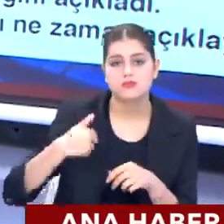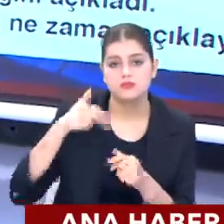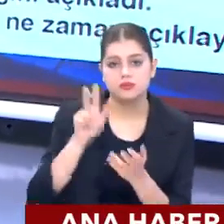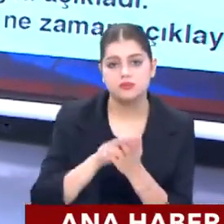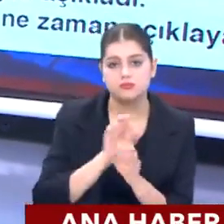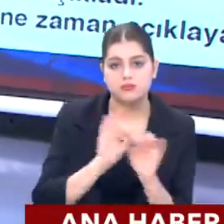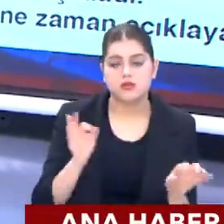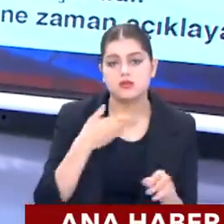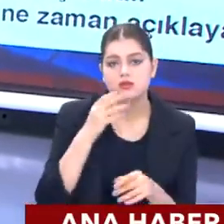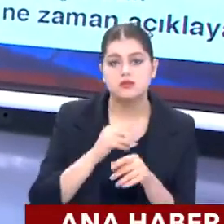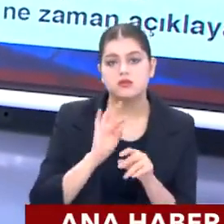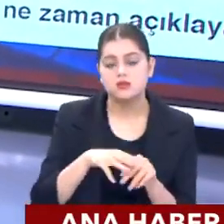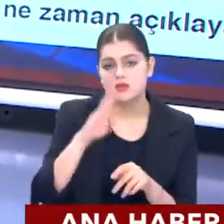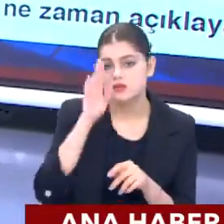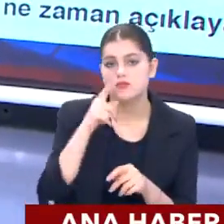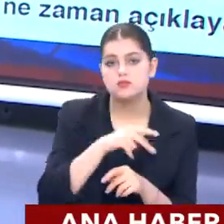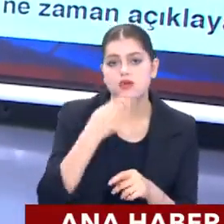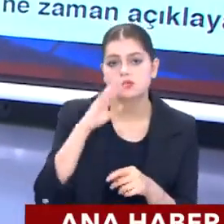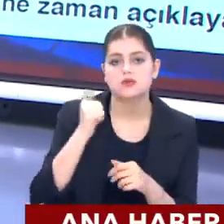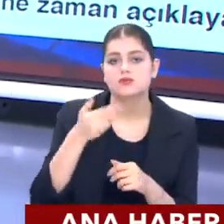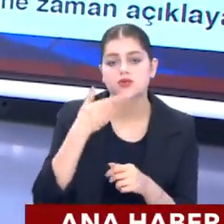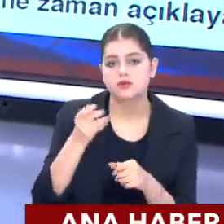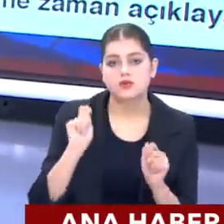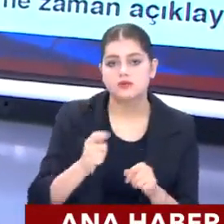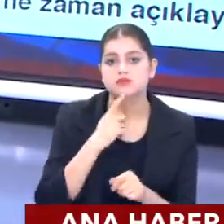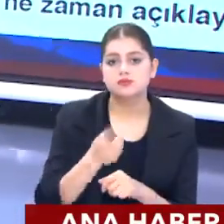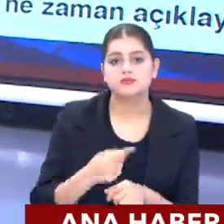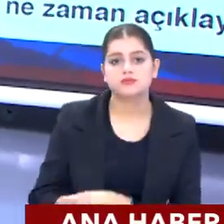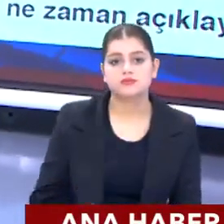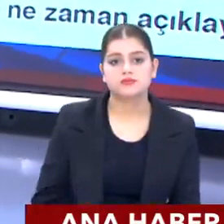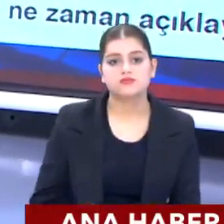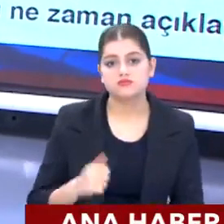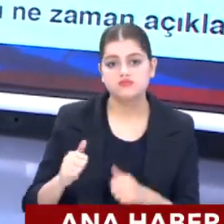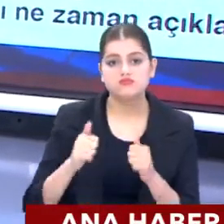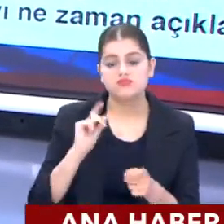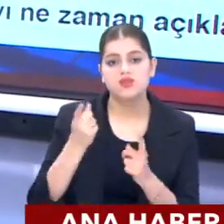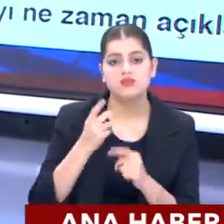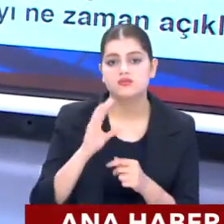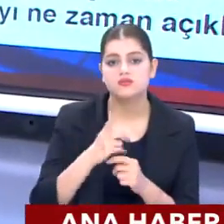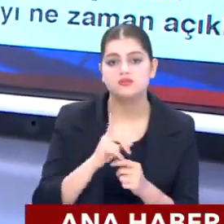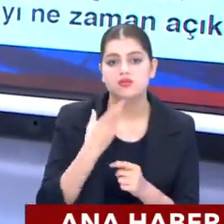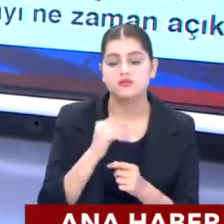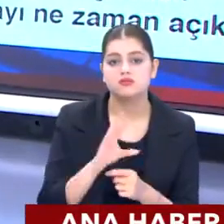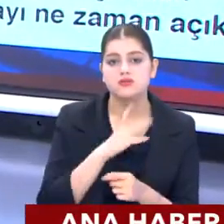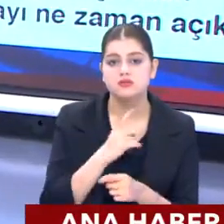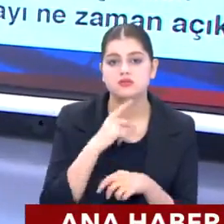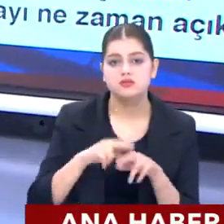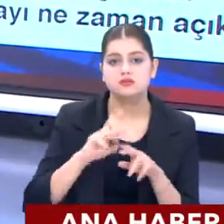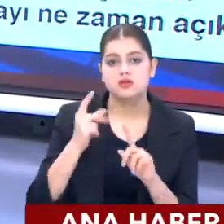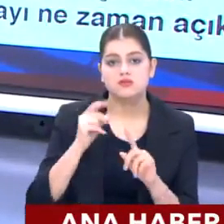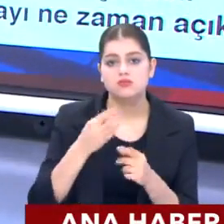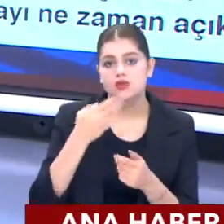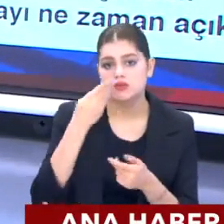adaylığını açıkladı Peki İstanbul'daki adayı ne zaman açıklayacak bir ters köşe beklenebilir Kılıçdaroğlu'ndan onu söyleyeyim yani